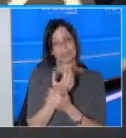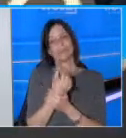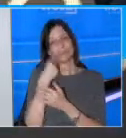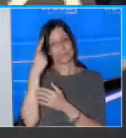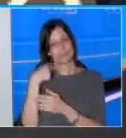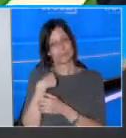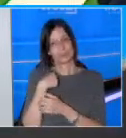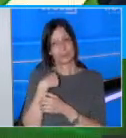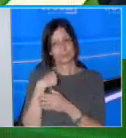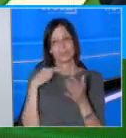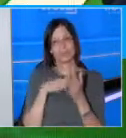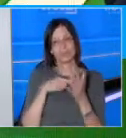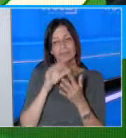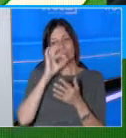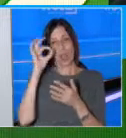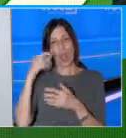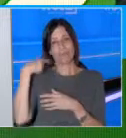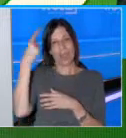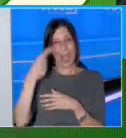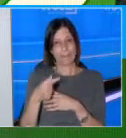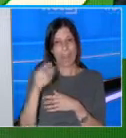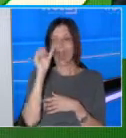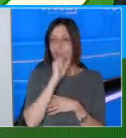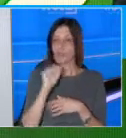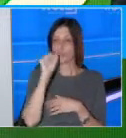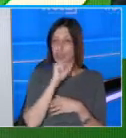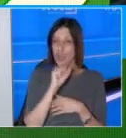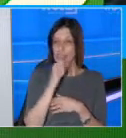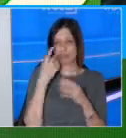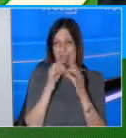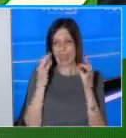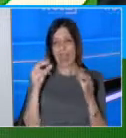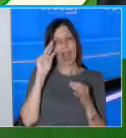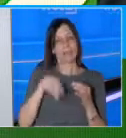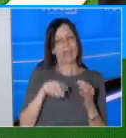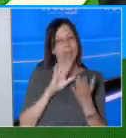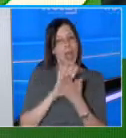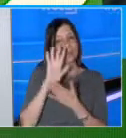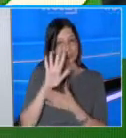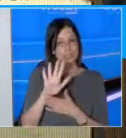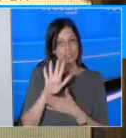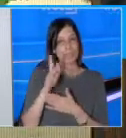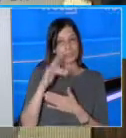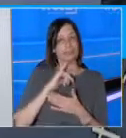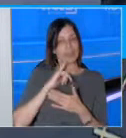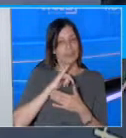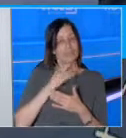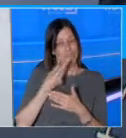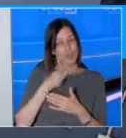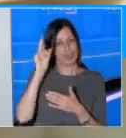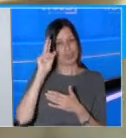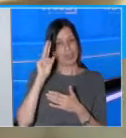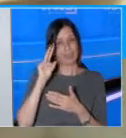לדעתי בעקבות הכוכב הבא לאירוויזיון, שהתחיל ב-2015, העניין גבר. יש